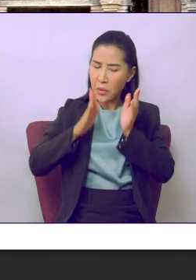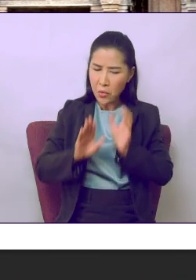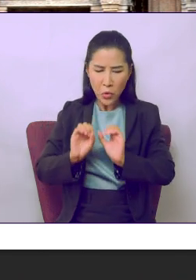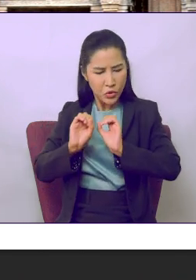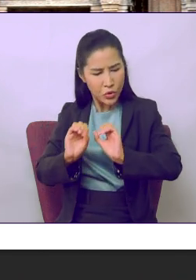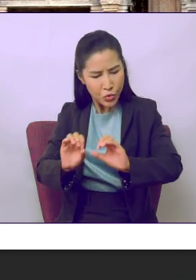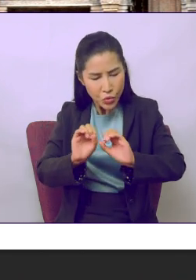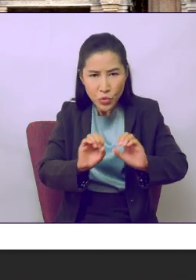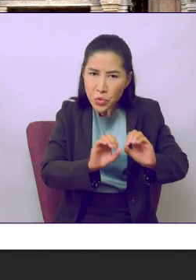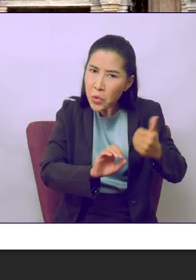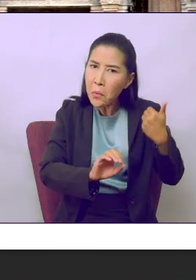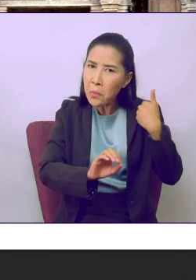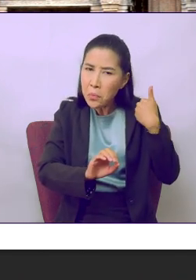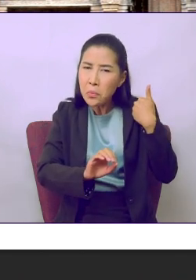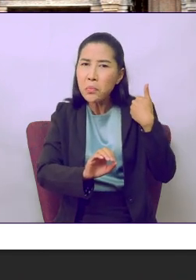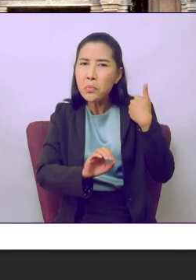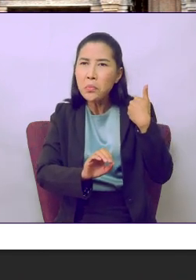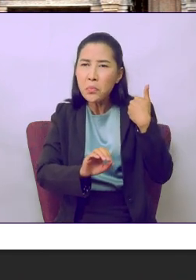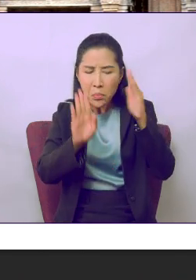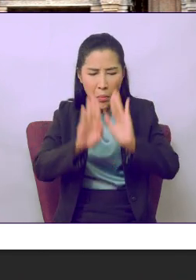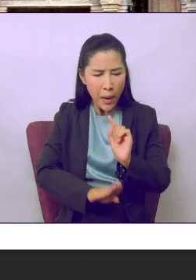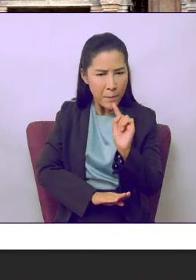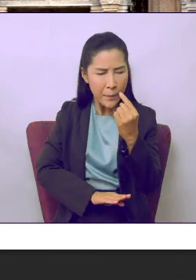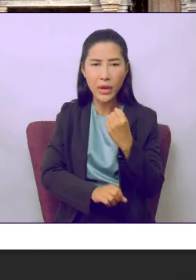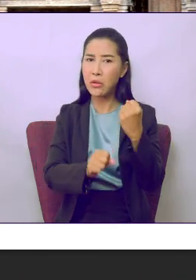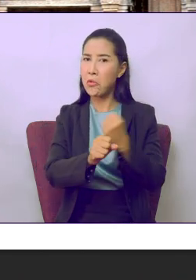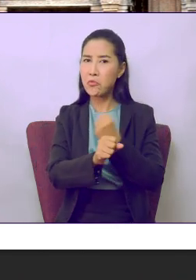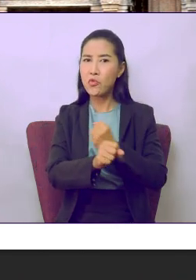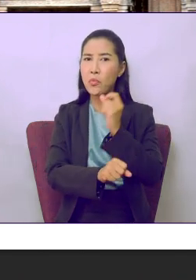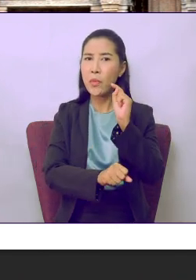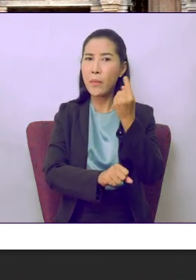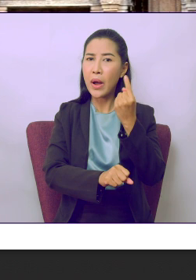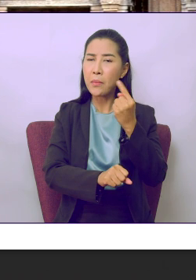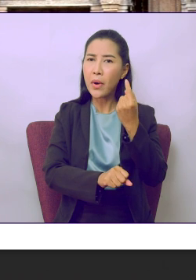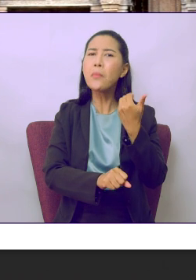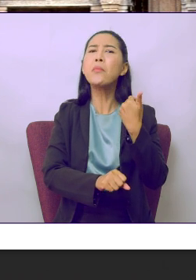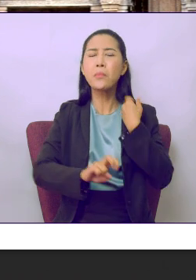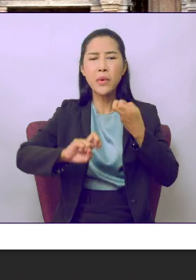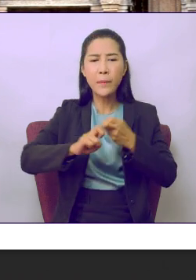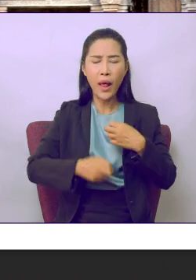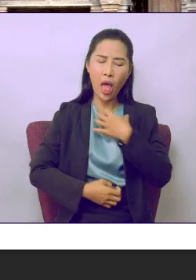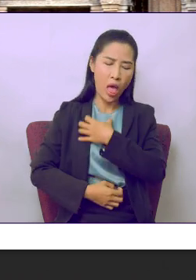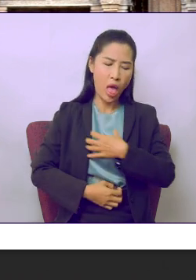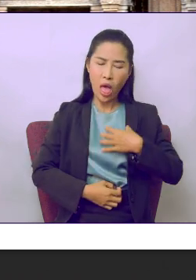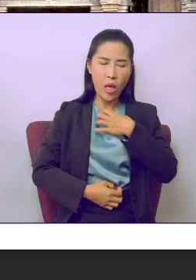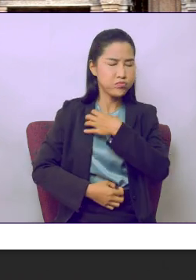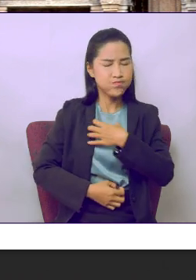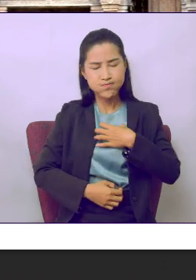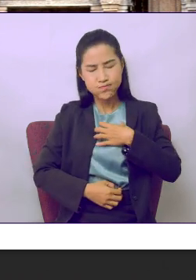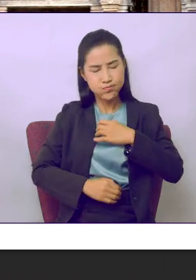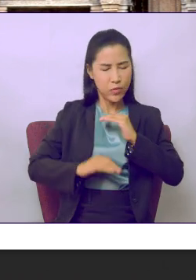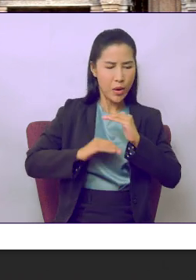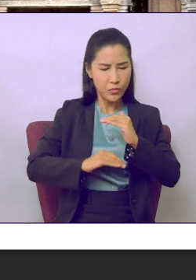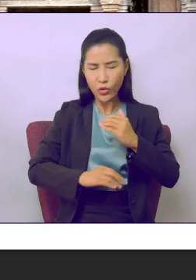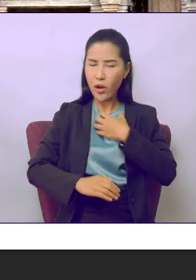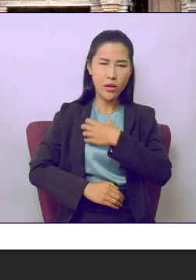ครับของผมเองเนี่ยอ่าตอนฝึกใหม่ๆเนี่ยก็จะมีที่เข้ามาฝึกเนี่ยเพราะมีปัญหาเรื่องการควบคุมอารมณ์นะครับแล้วก็มี